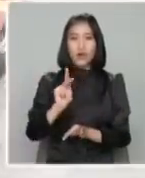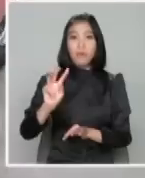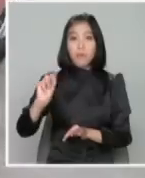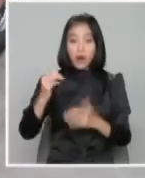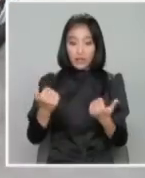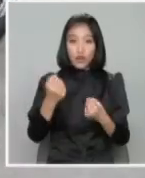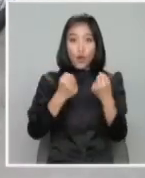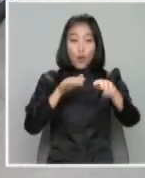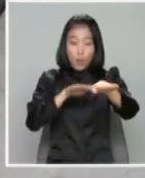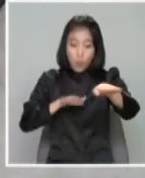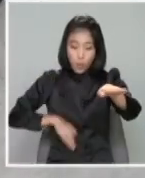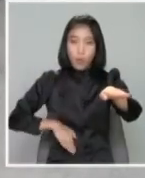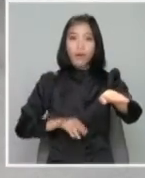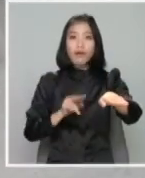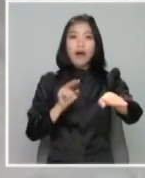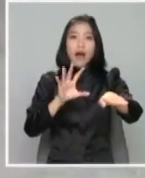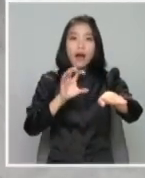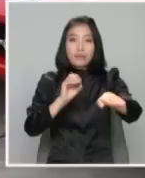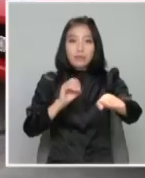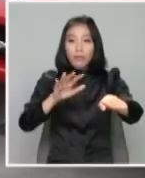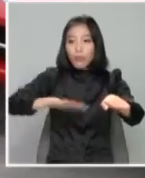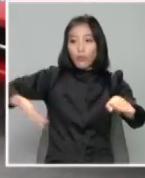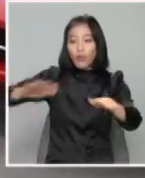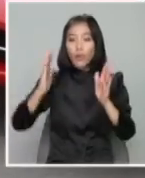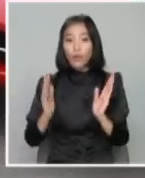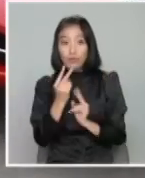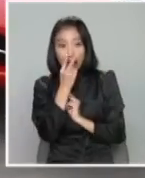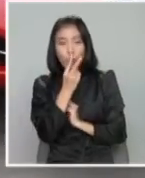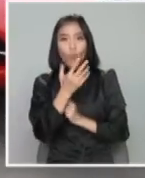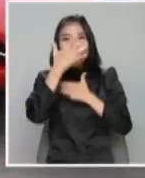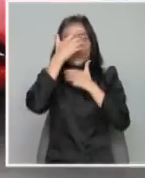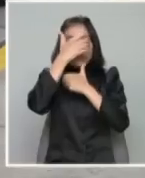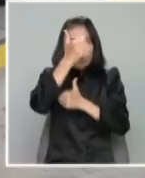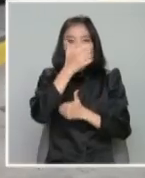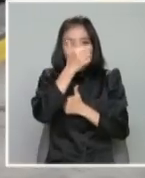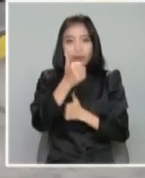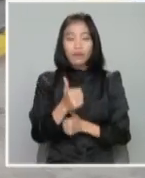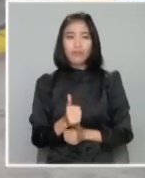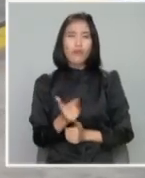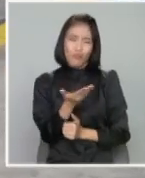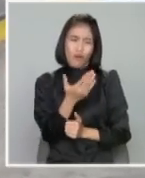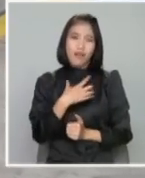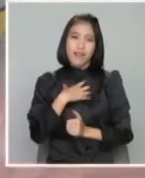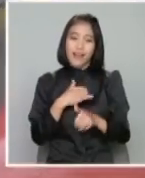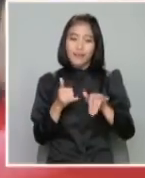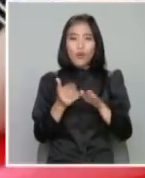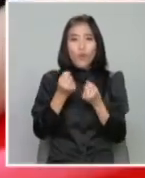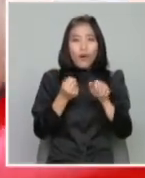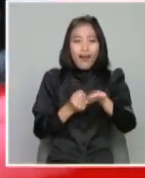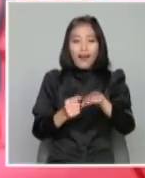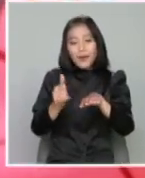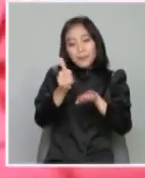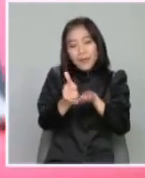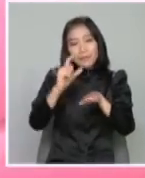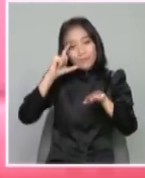ขับผ่านได้สร้างความสนใจให้กับผู้ที่พบเห็นจนต้องเหลียวหันกลับมามองและขอถ่ายรูปด้วยซึ่งก็ได้สร้าง